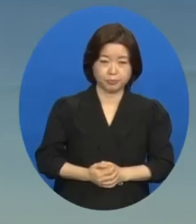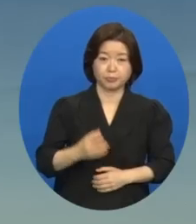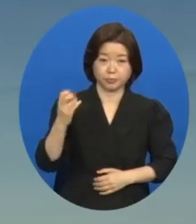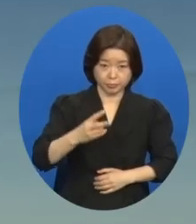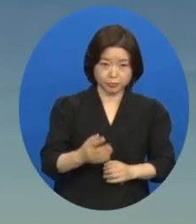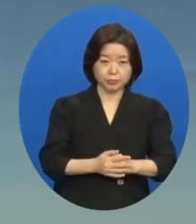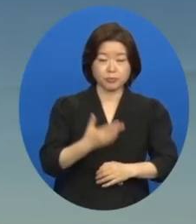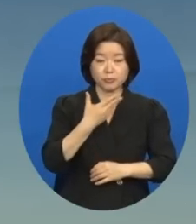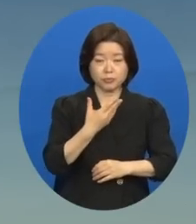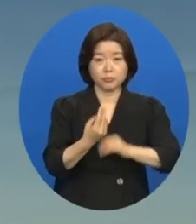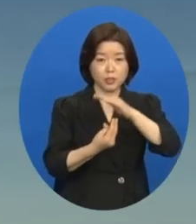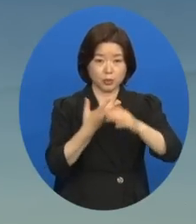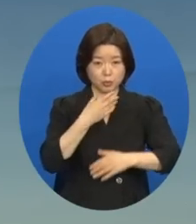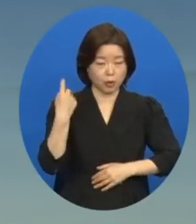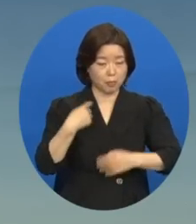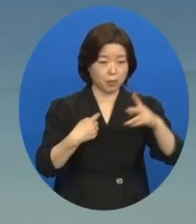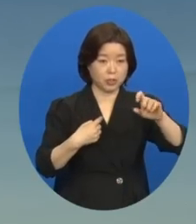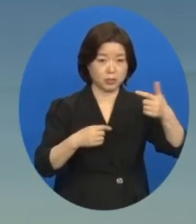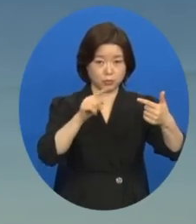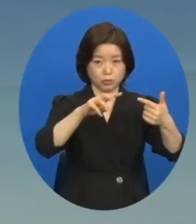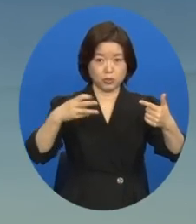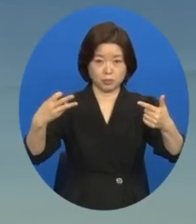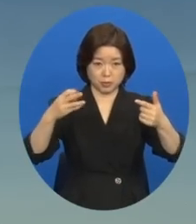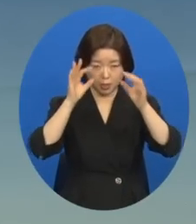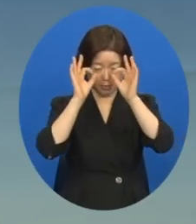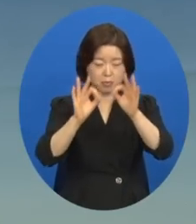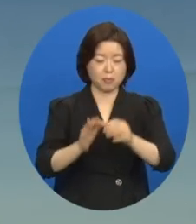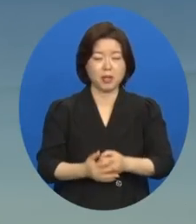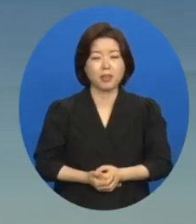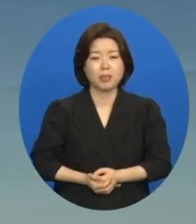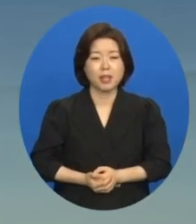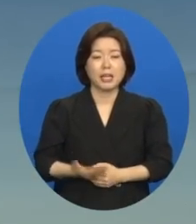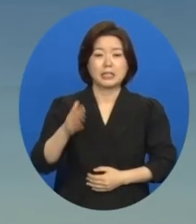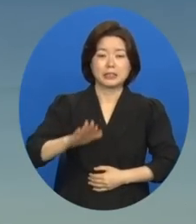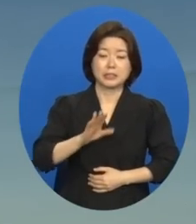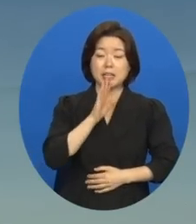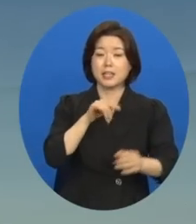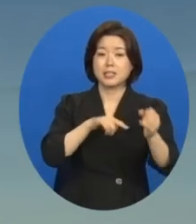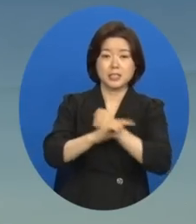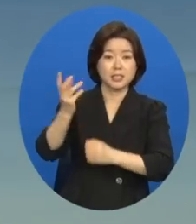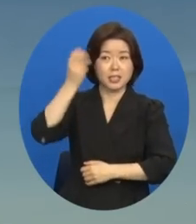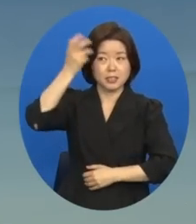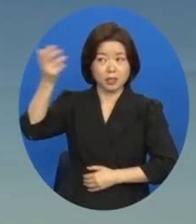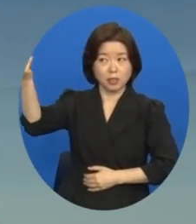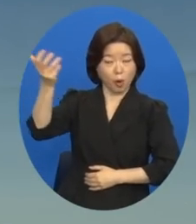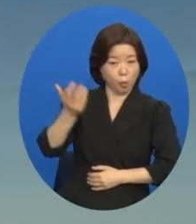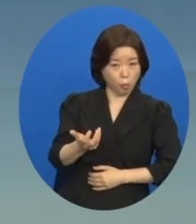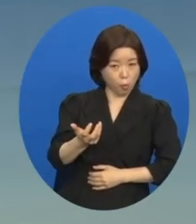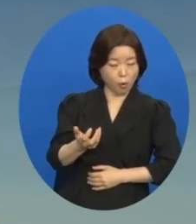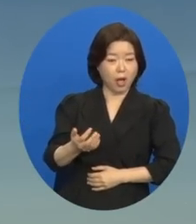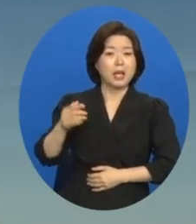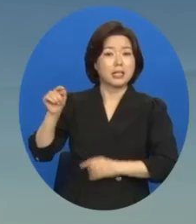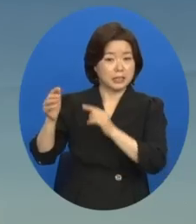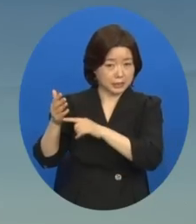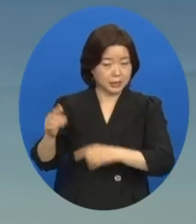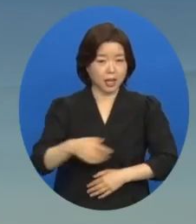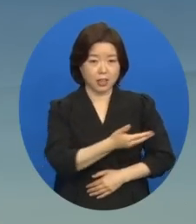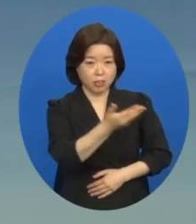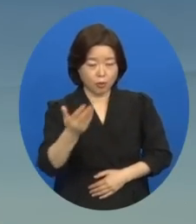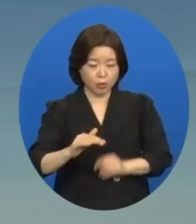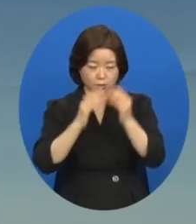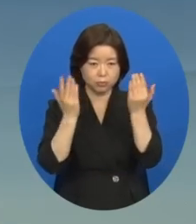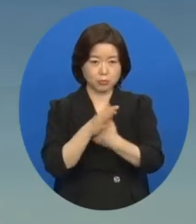말합니다. 예수님께서 성령에 대해서 설명하신 장면을 보시기 바랍니다. 그러나 진리의 성령이 오시면 그가 너희를